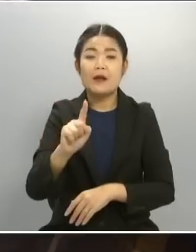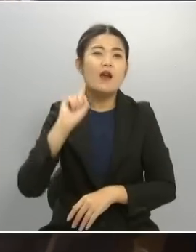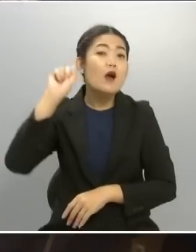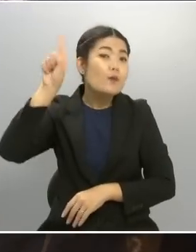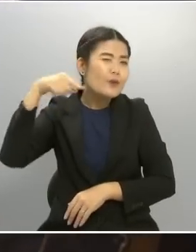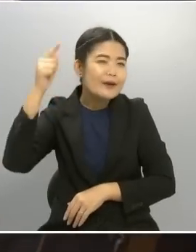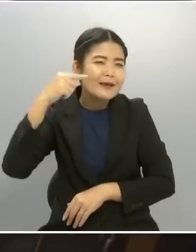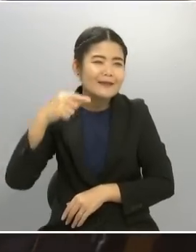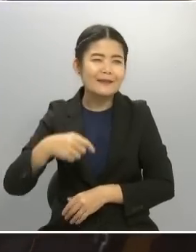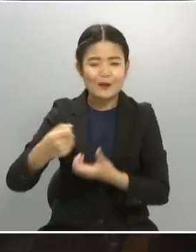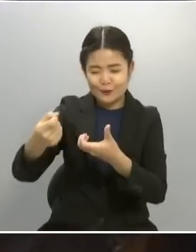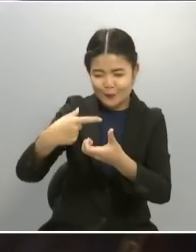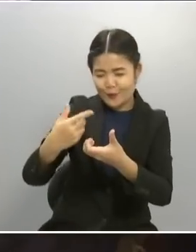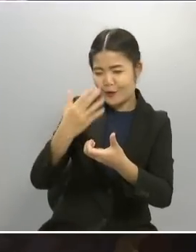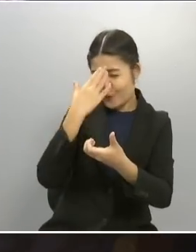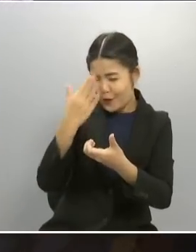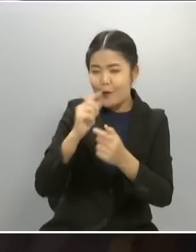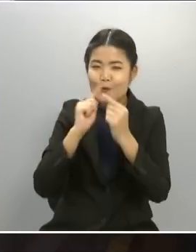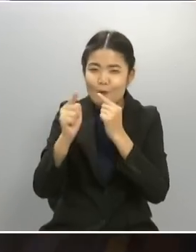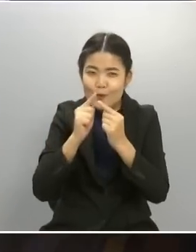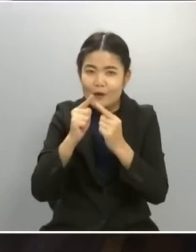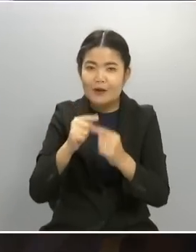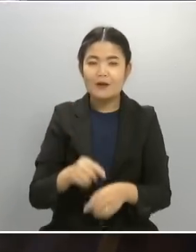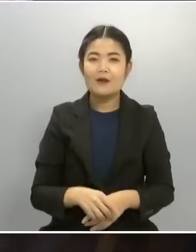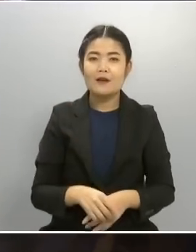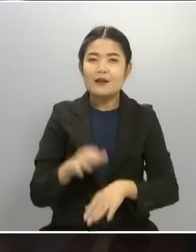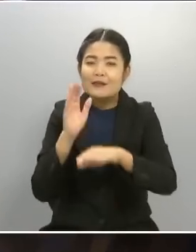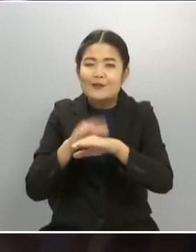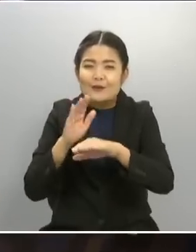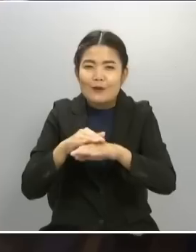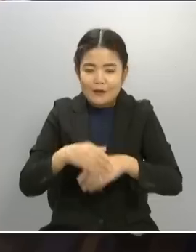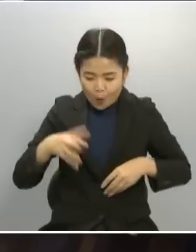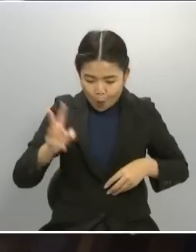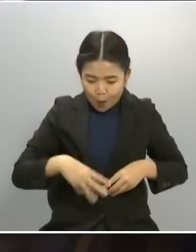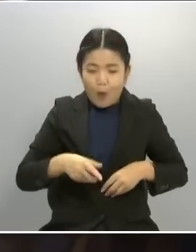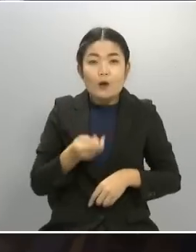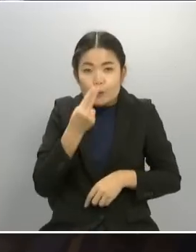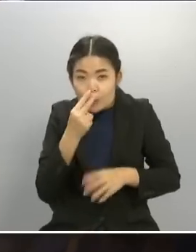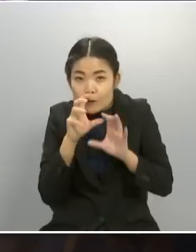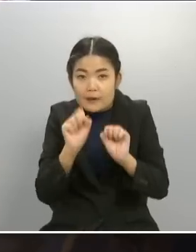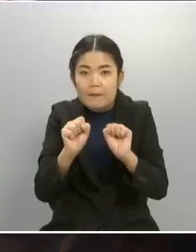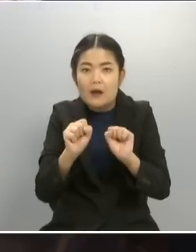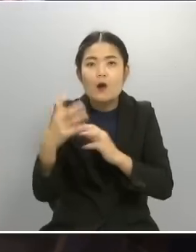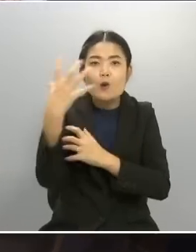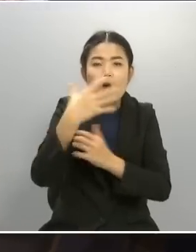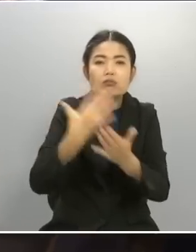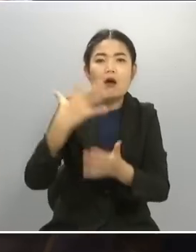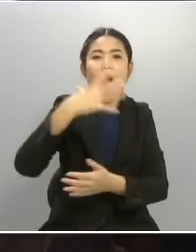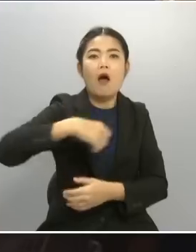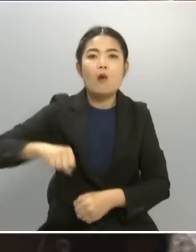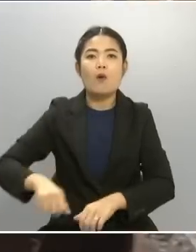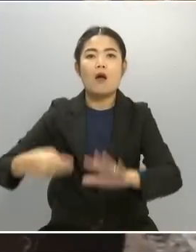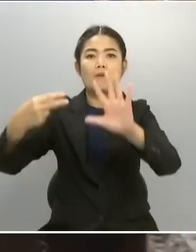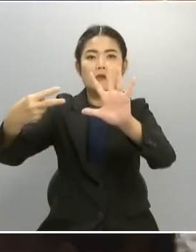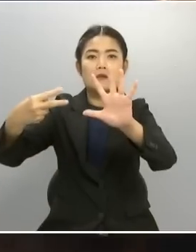ๆทักมาหาแล้วก็ชวนเซ็กโฟนโชว์สยิวสุดท้ายหลอกตบทรัพย์เรียกเงิน 50,000บาทแบล็คเมล์นี่แหละ